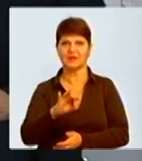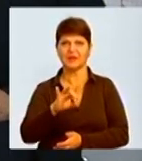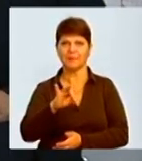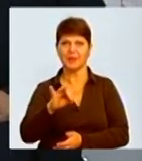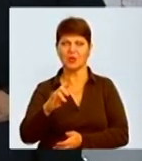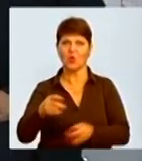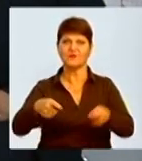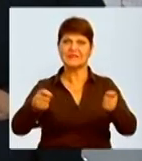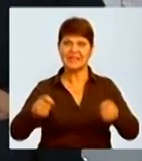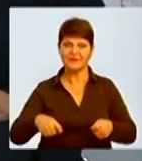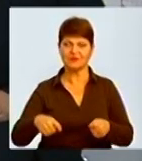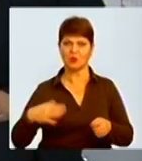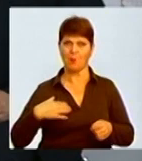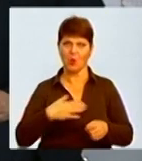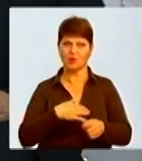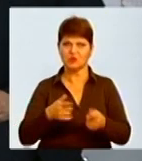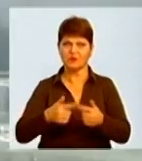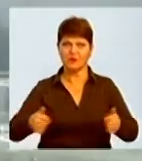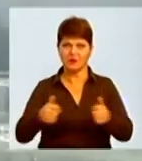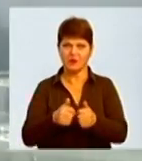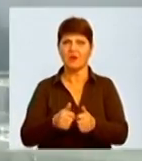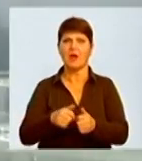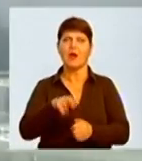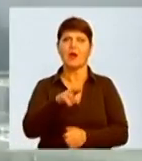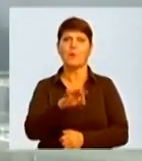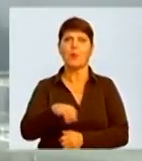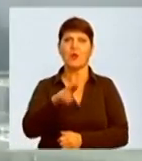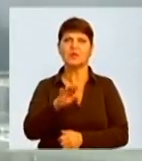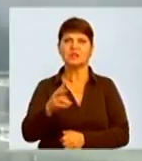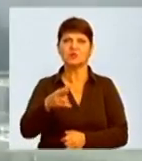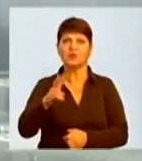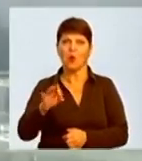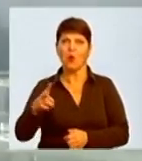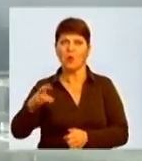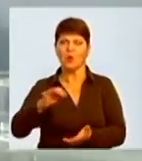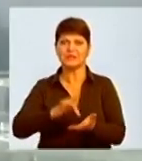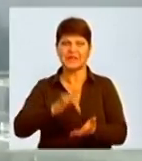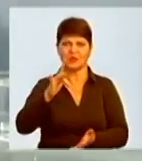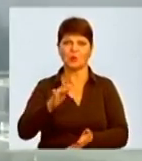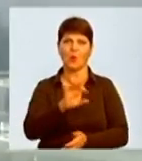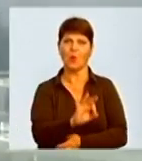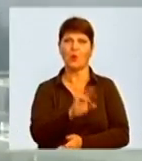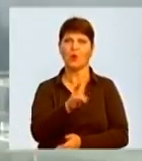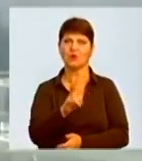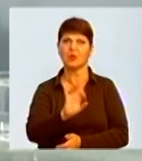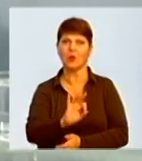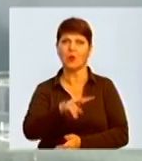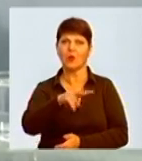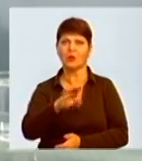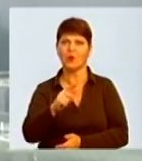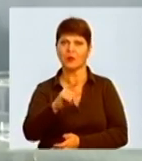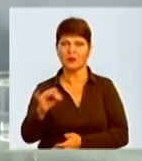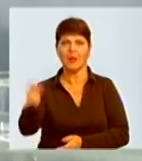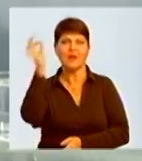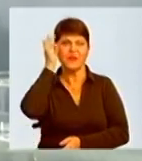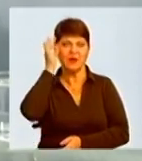відділенням Подільського регіонального центру онкології. Вітаю вас у студії «Теми дня», панове. А я нагадаю нашим